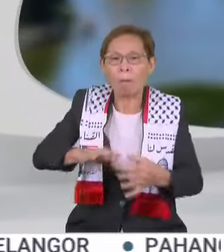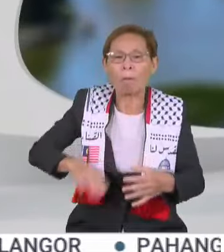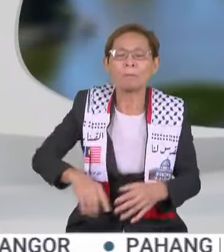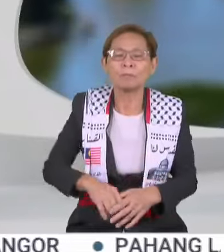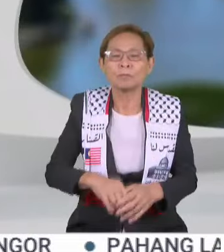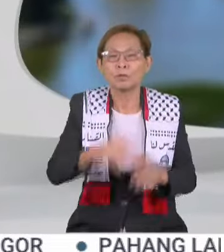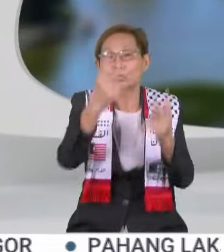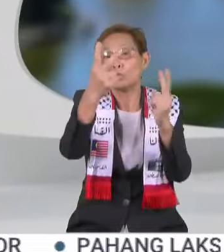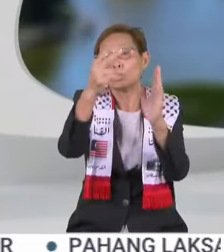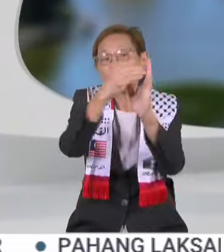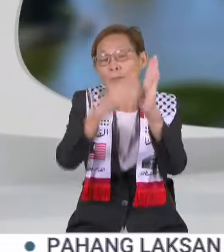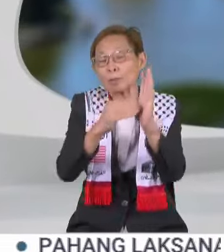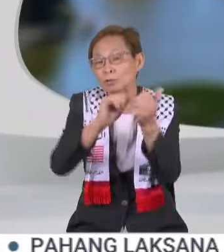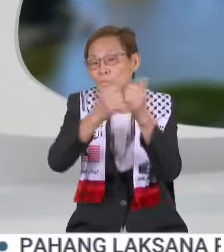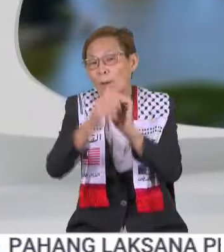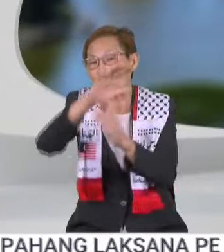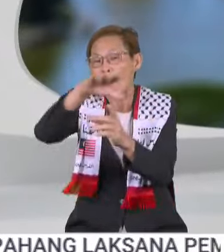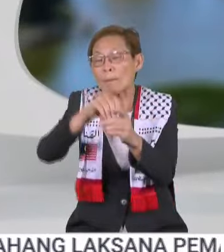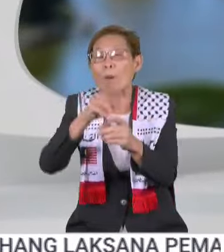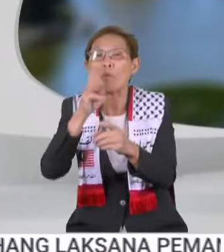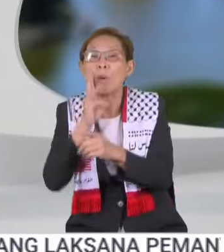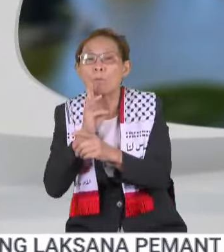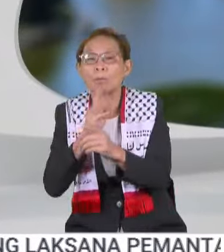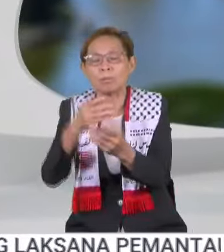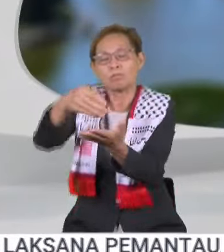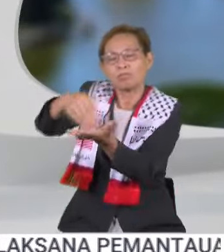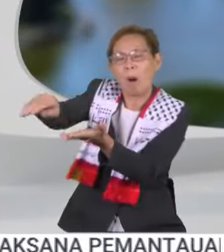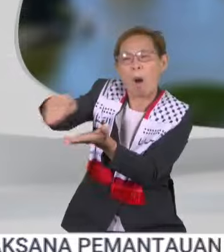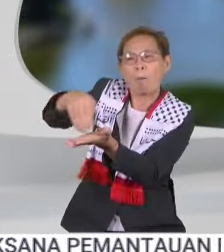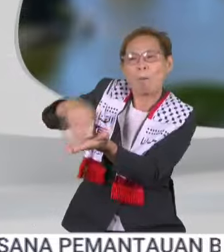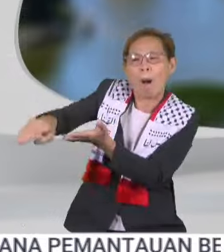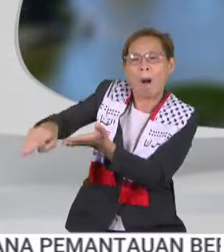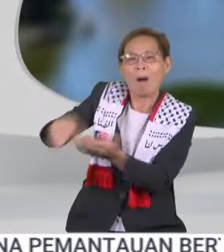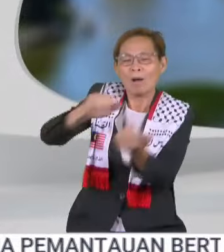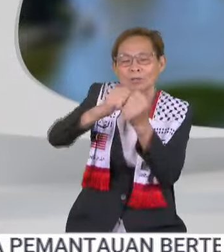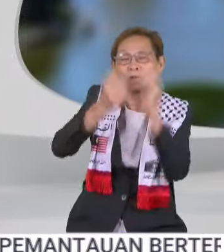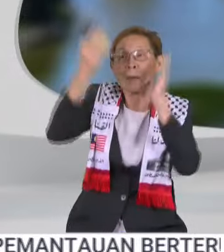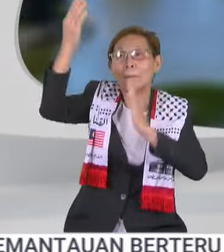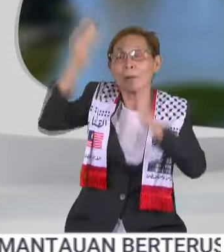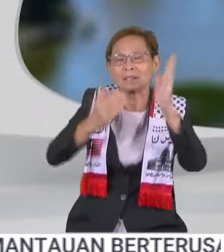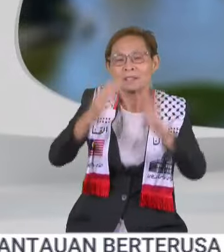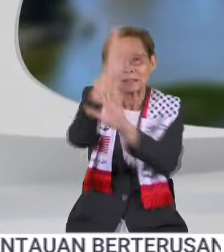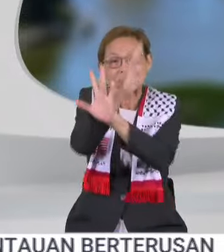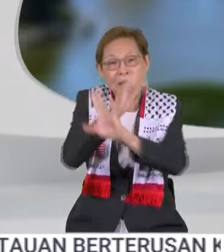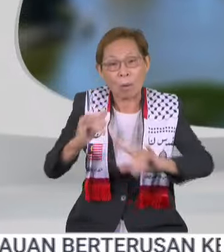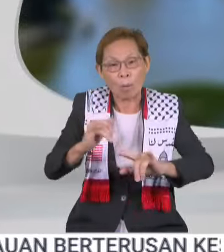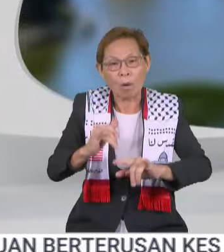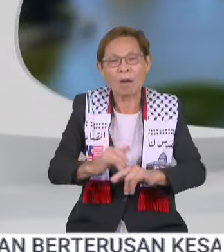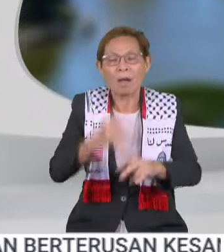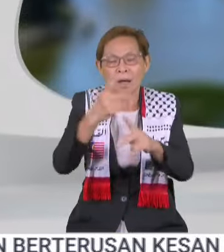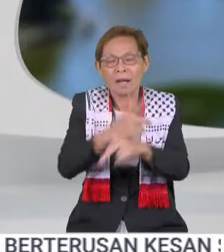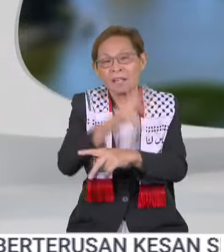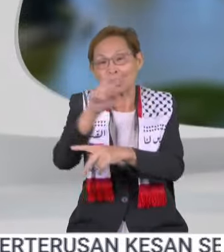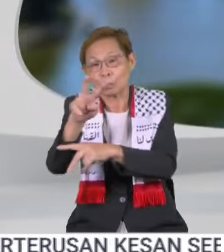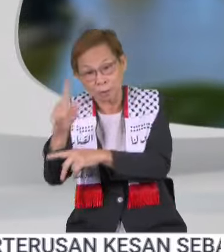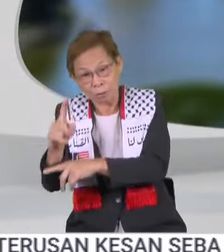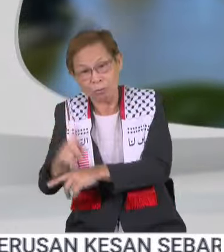Dua acara sukan membabitkan acara wanita digugurkan pada Temasya Sukan Malaysia Sukma Sarawak edisi